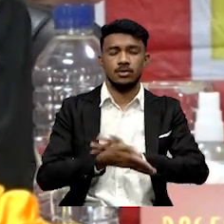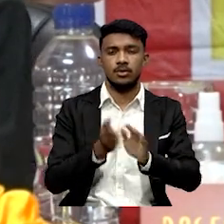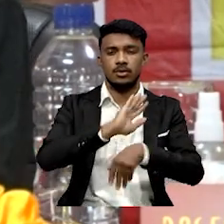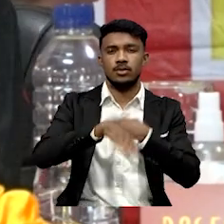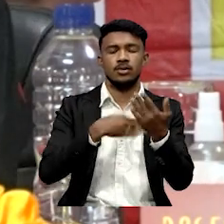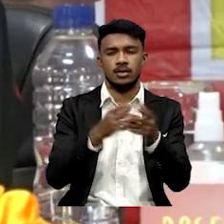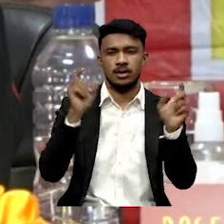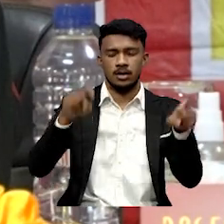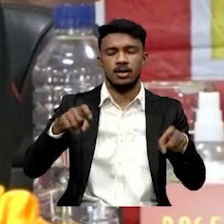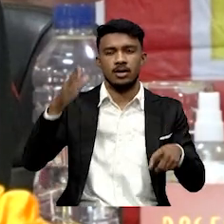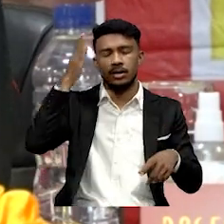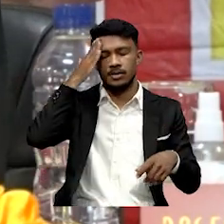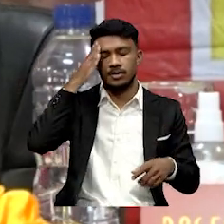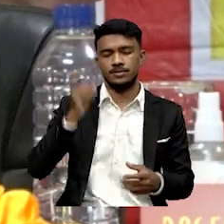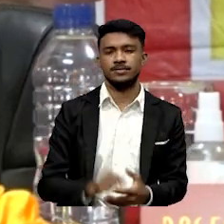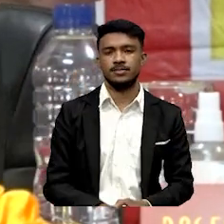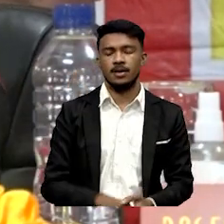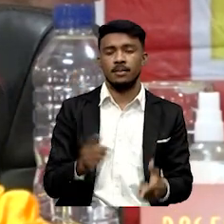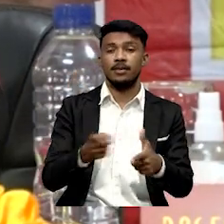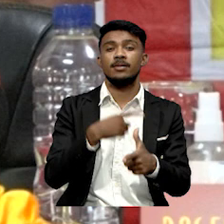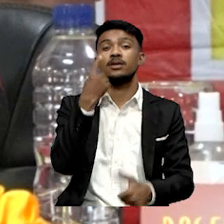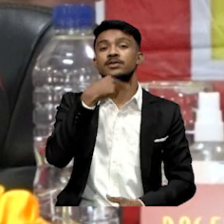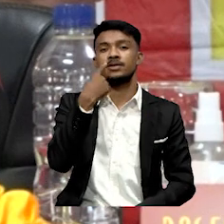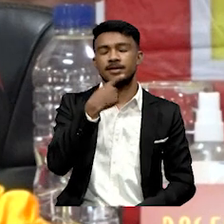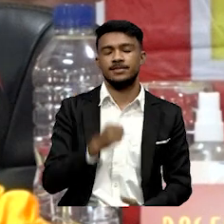ia kondisoi. Primeiro set.